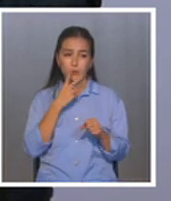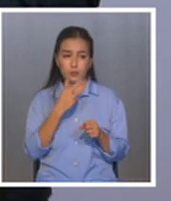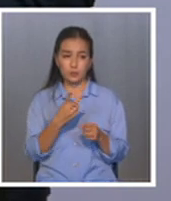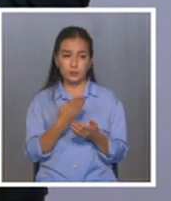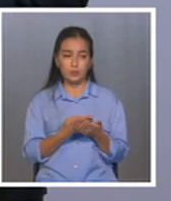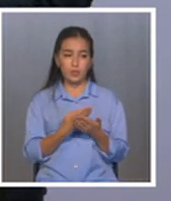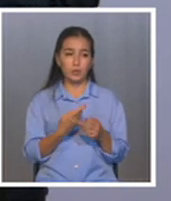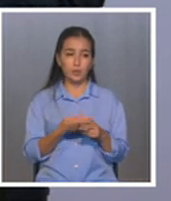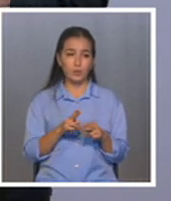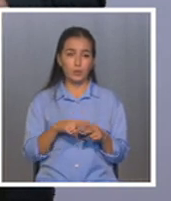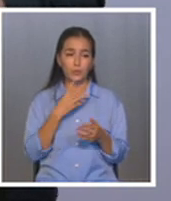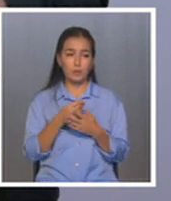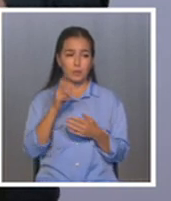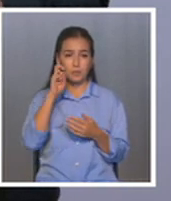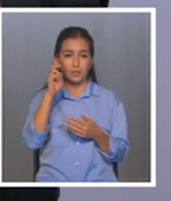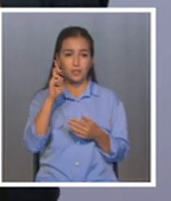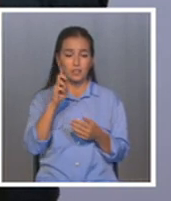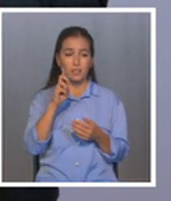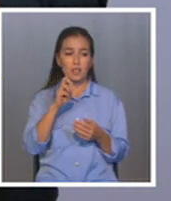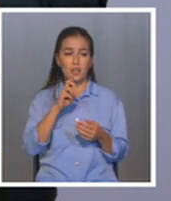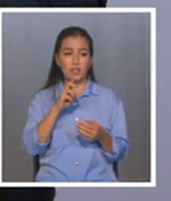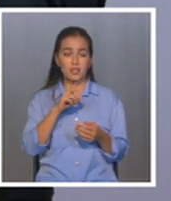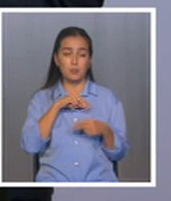Ол өзінің мемлекет деген еңбегінде